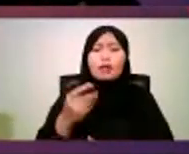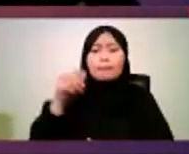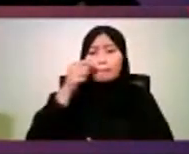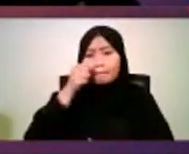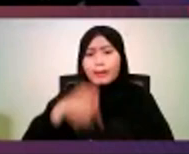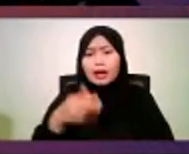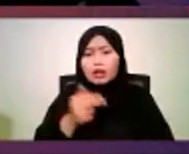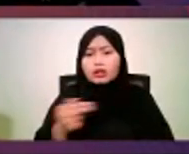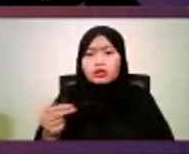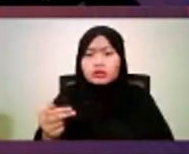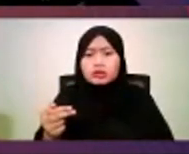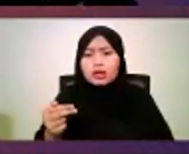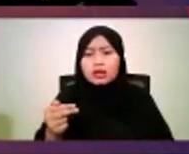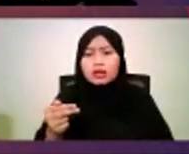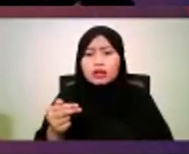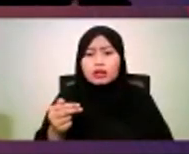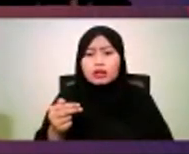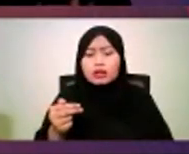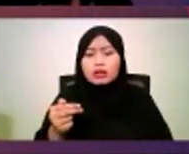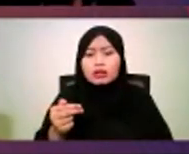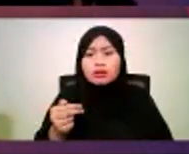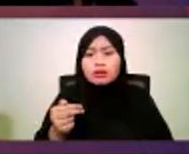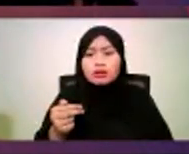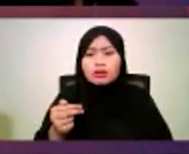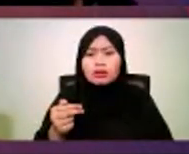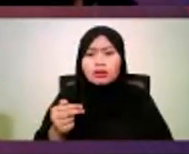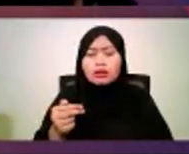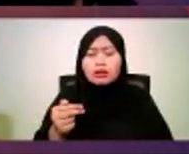meningkatkan tingkat suku bunga kemekeu